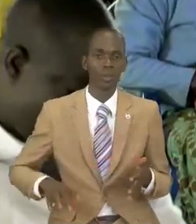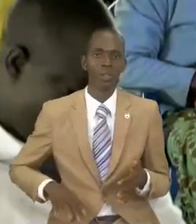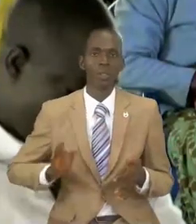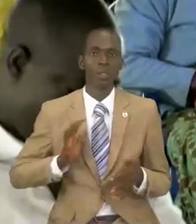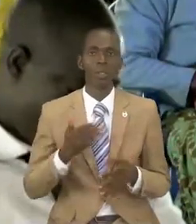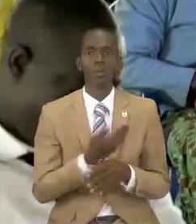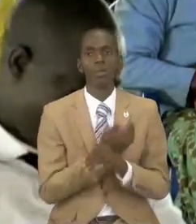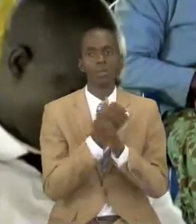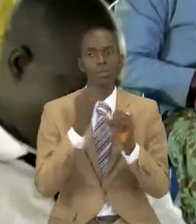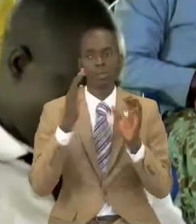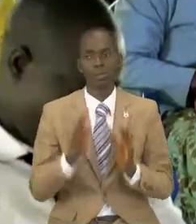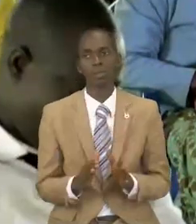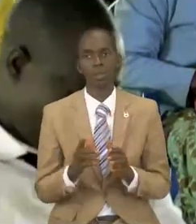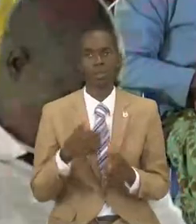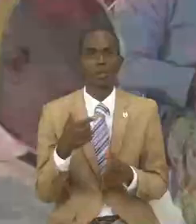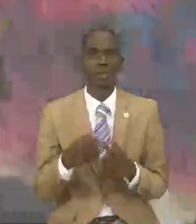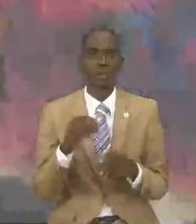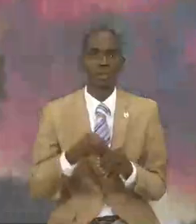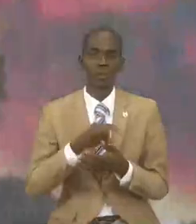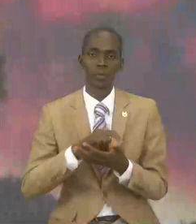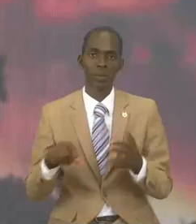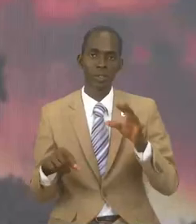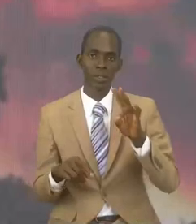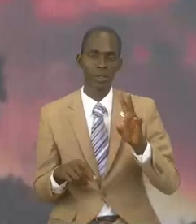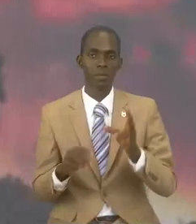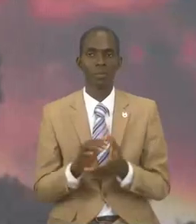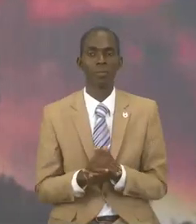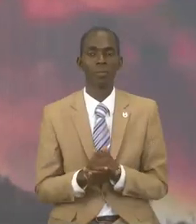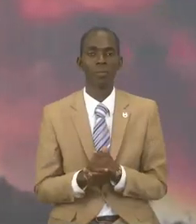notre Sauveur. Le verset 7.